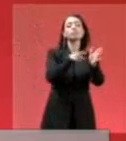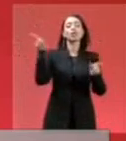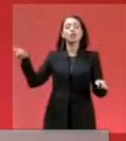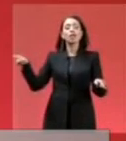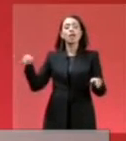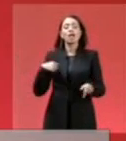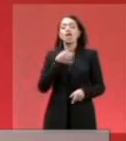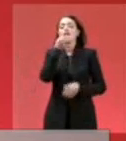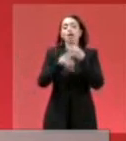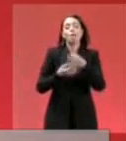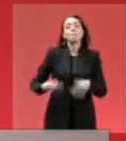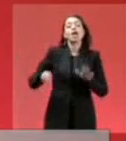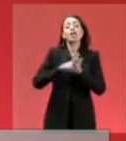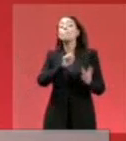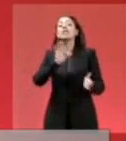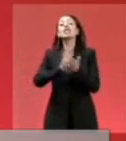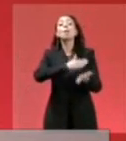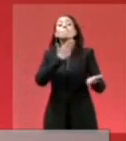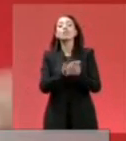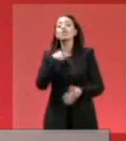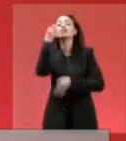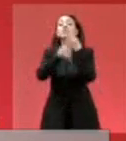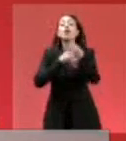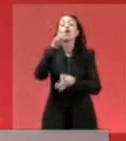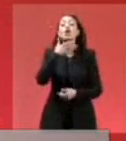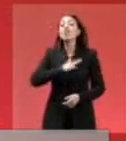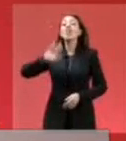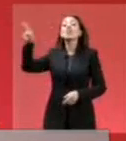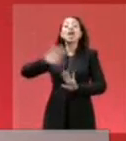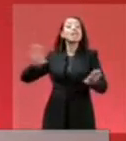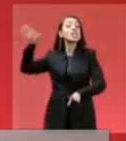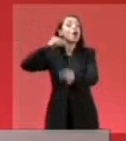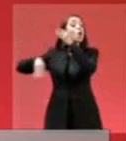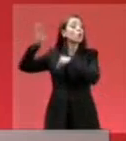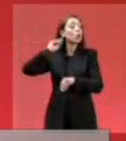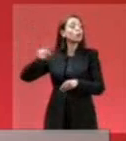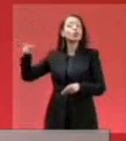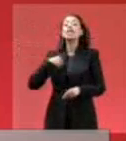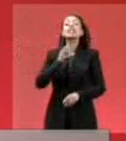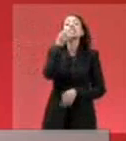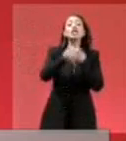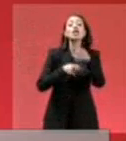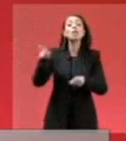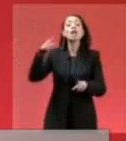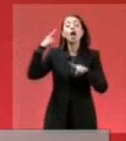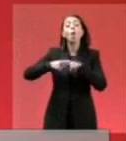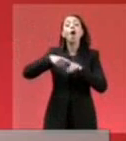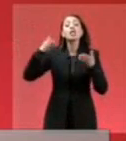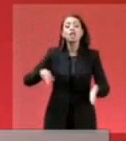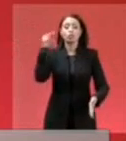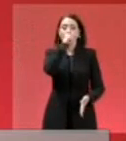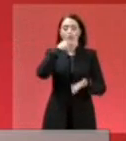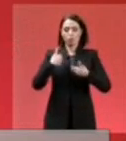τα ακουστικά για να μην μεταφράζεται η ομιλία μου, γιατί δεν ήθελε καν να ακούσει τι είχε να πει ο Έλληνας Πρωθυπουργός.